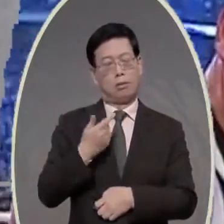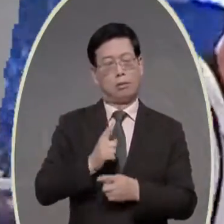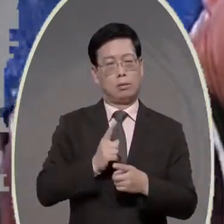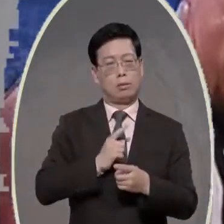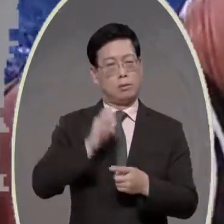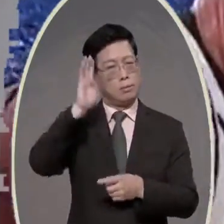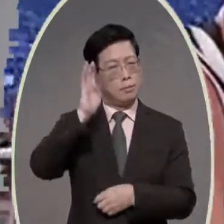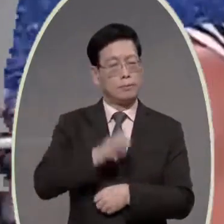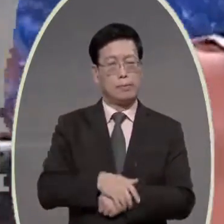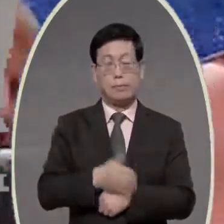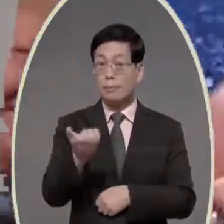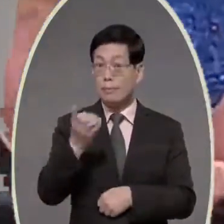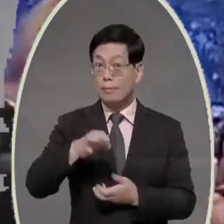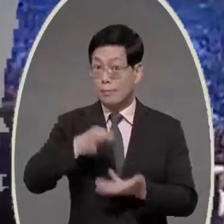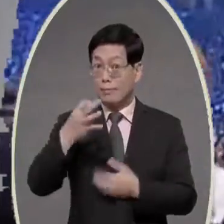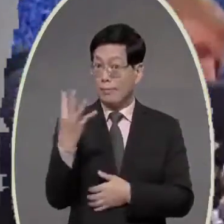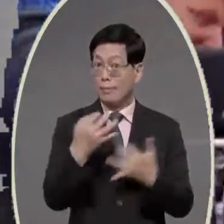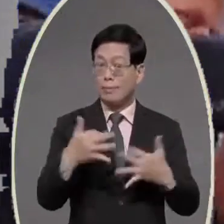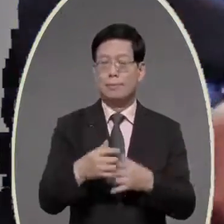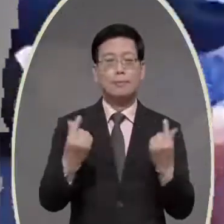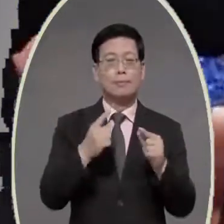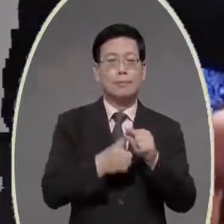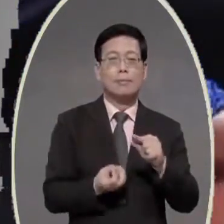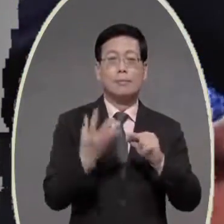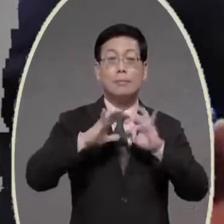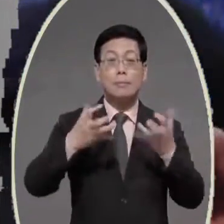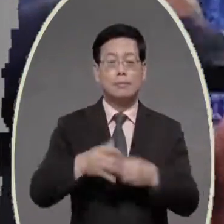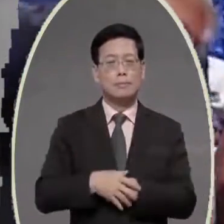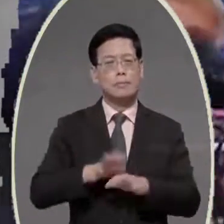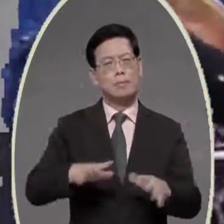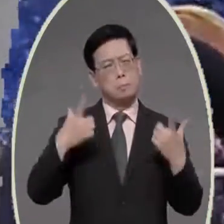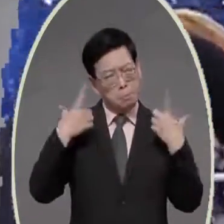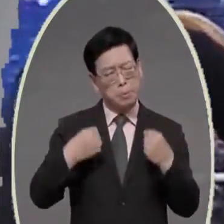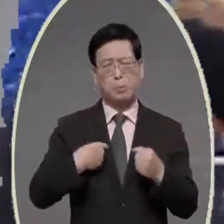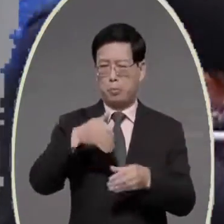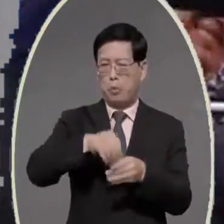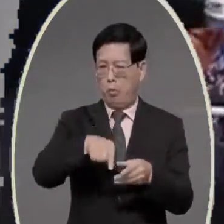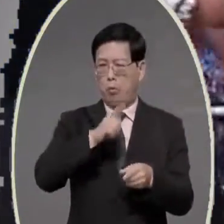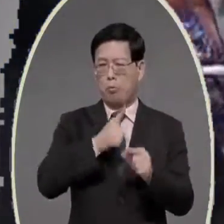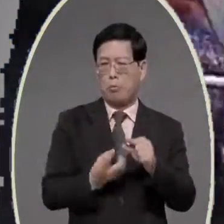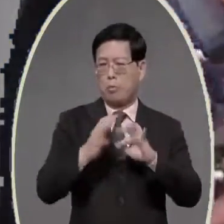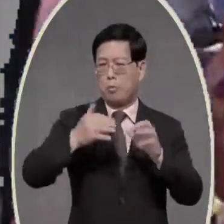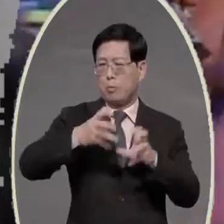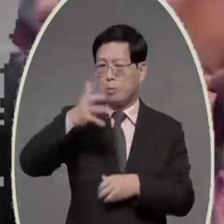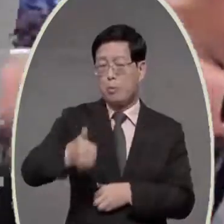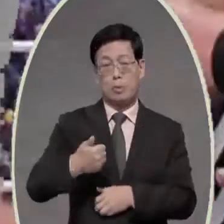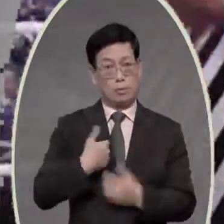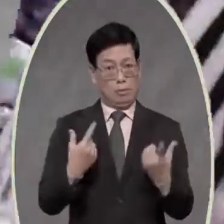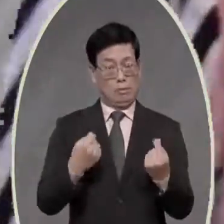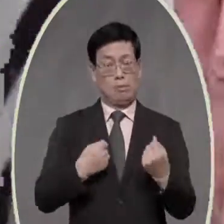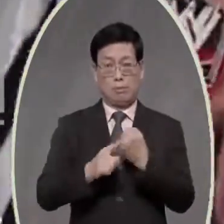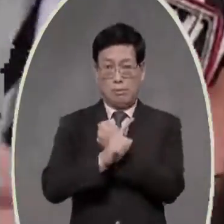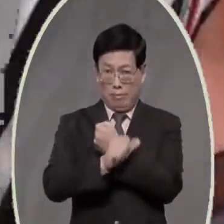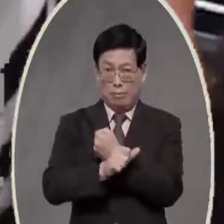义。那刚才他提了几个问题，比如说中华民国，我们现在不就是正在选中华民国的总统吗？我现在就是